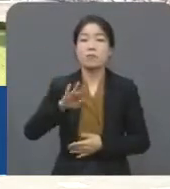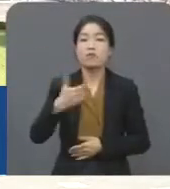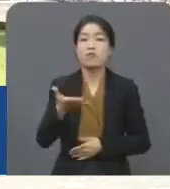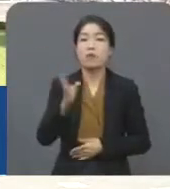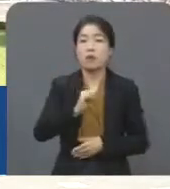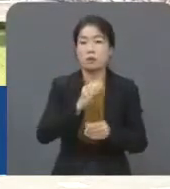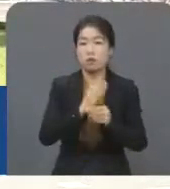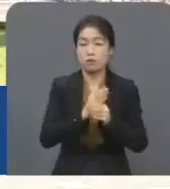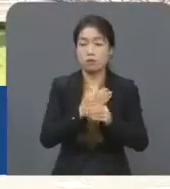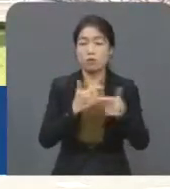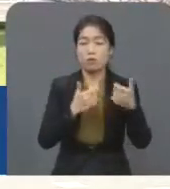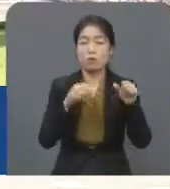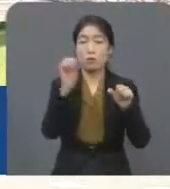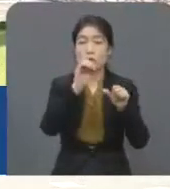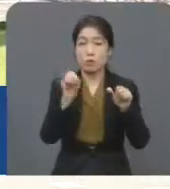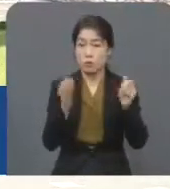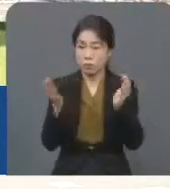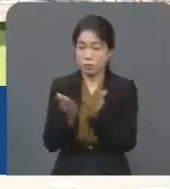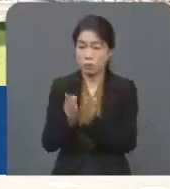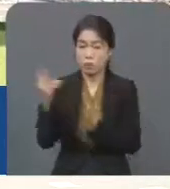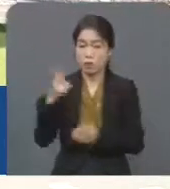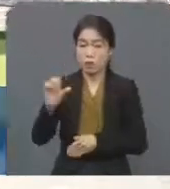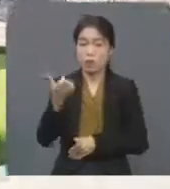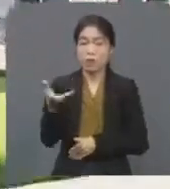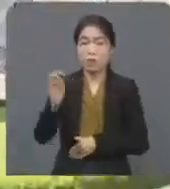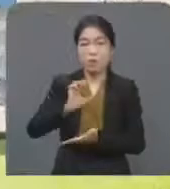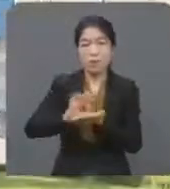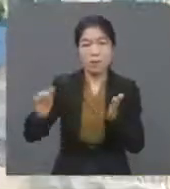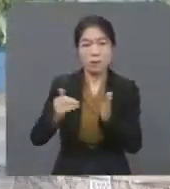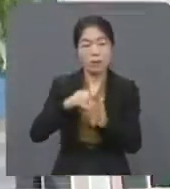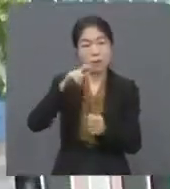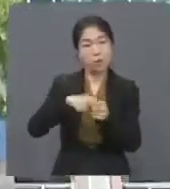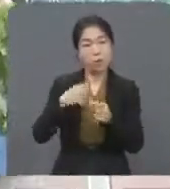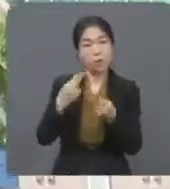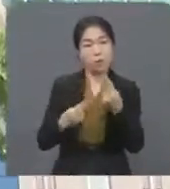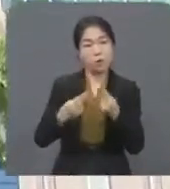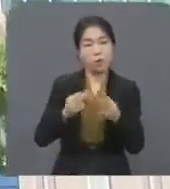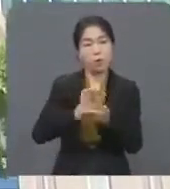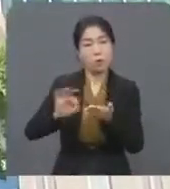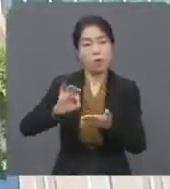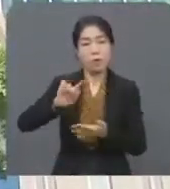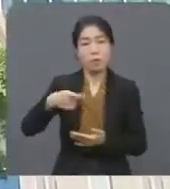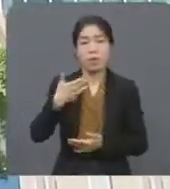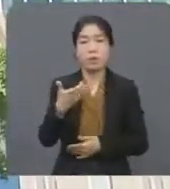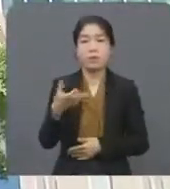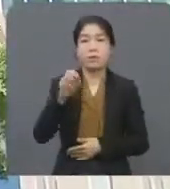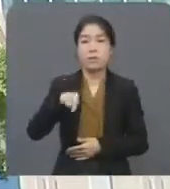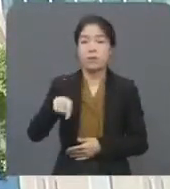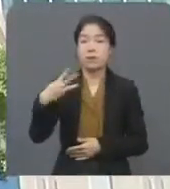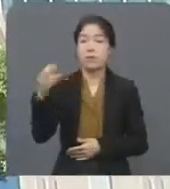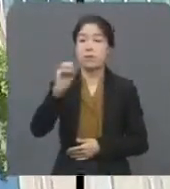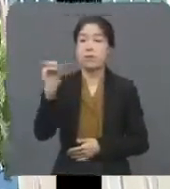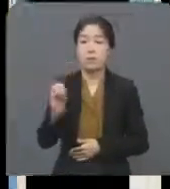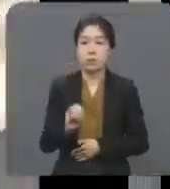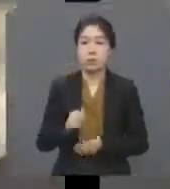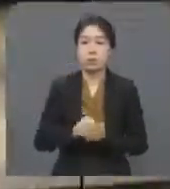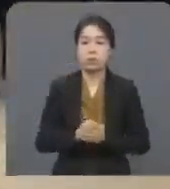원의 65%인 2,500억 원을 집행해 목표액 대비 집행률 118.3%를 기록했습니다.